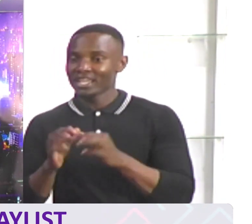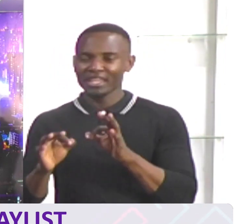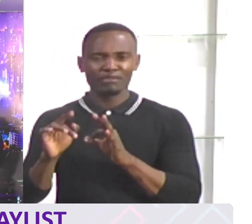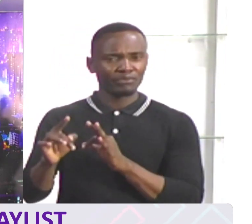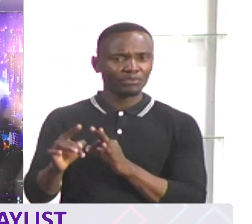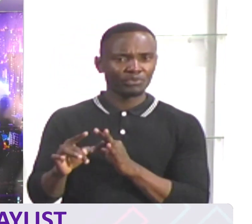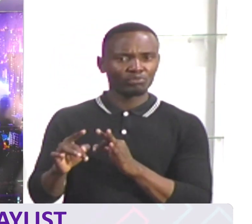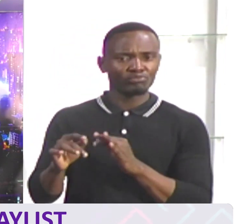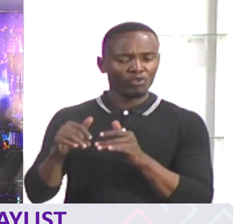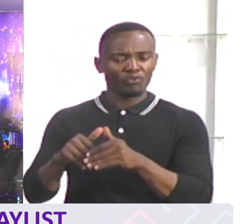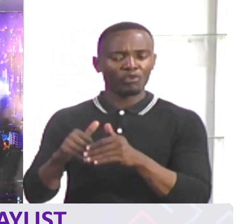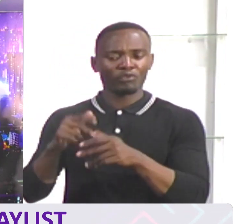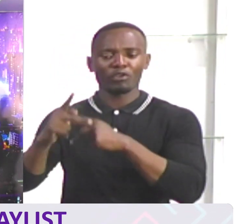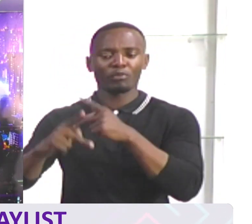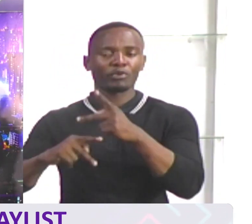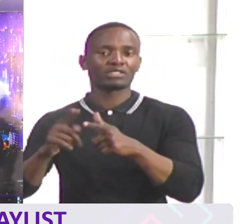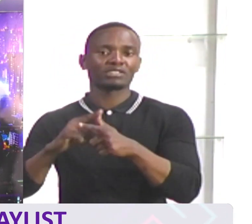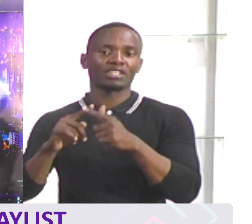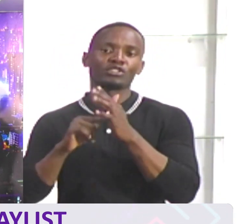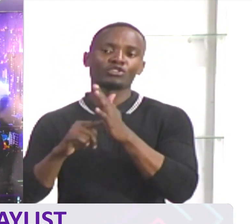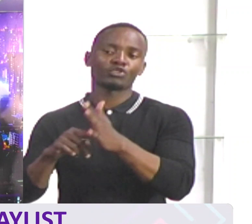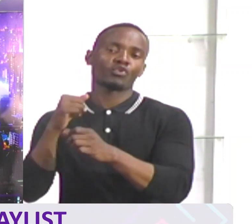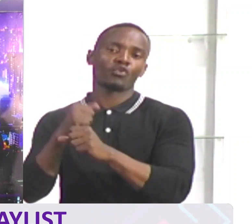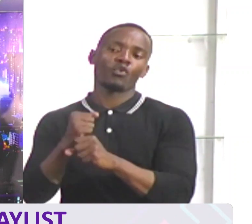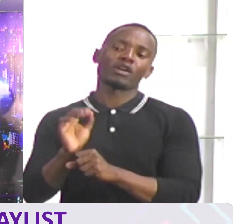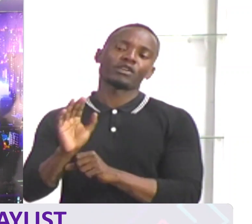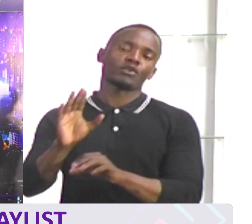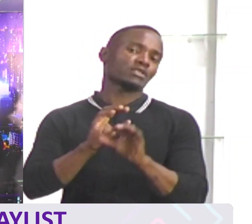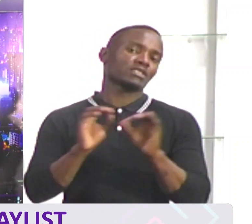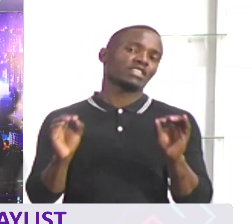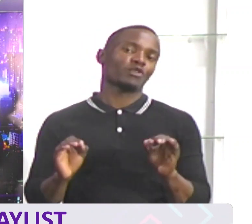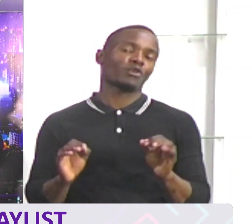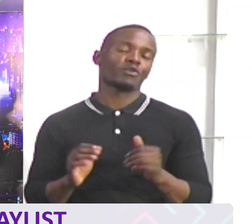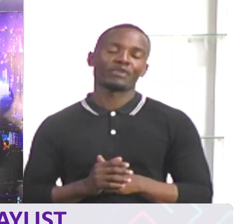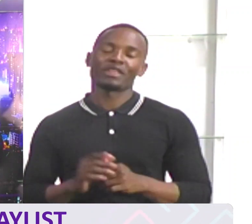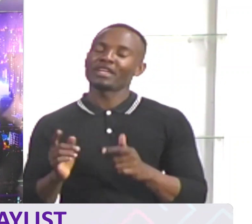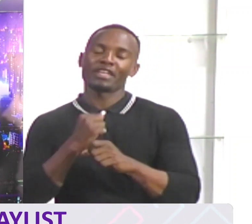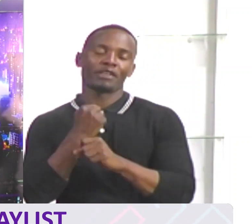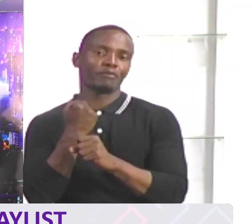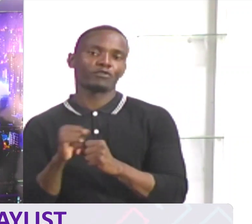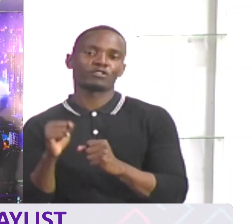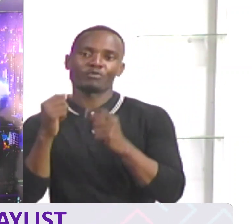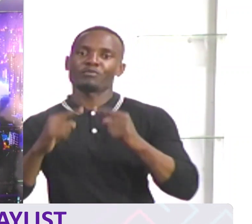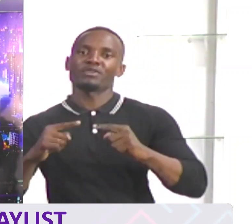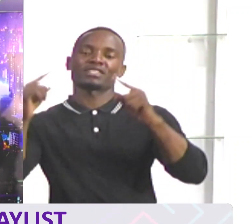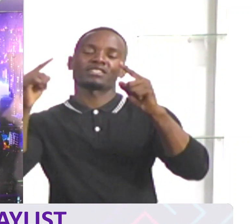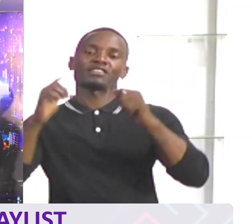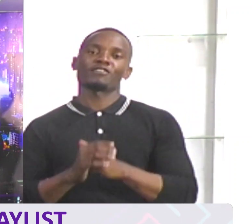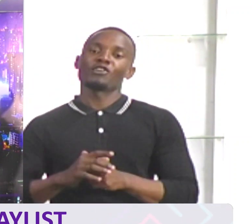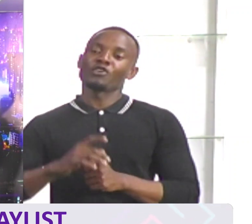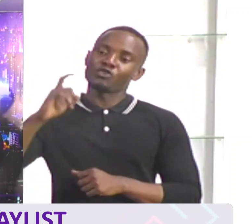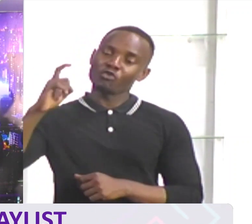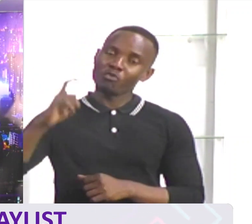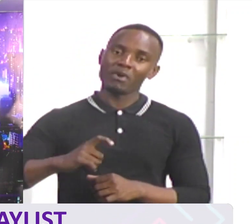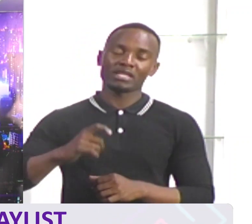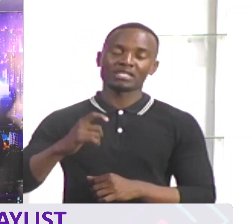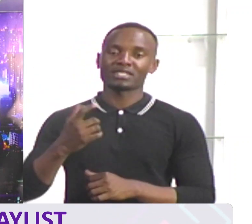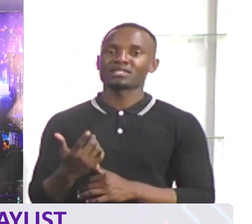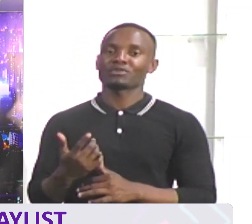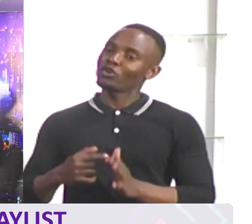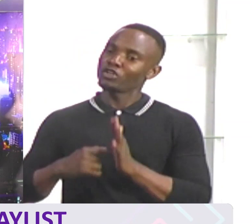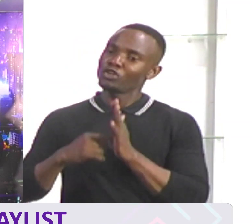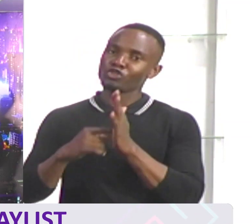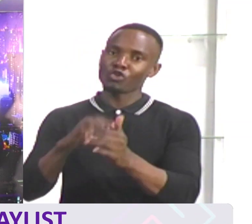unaonyesha yenyewe ufanyeni. Hata yenyewe itakutrust. Au sio? Ndio. Ishapata jibu. Lazima uoneshe yenyewe uko na hiyo